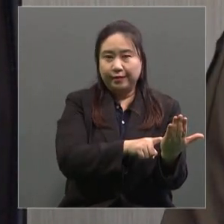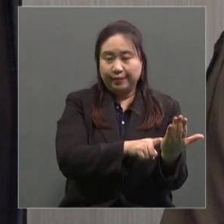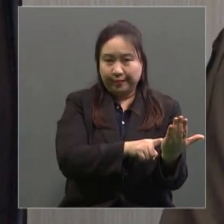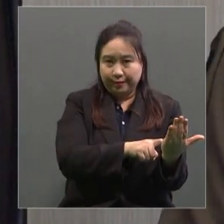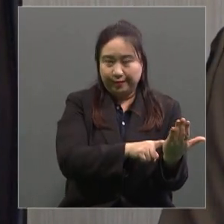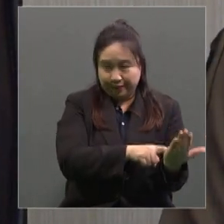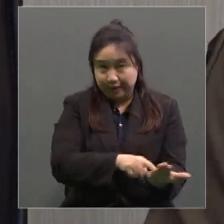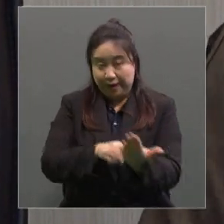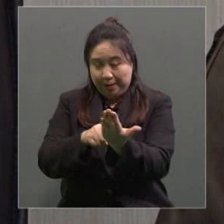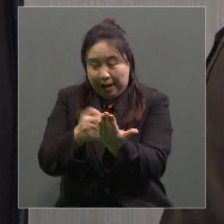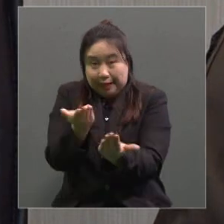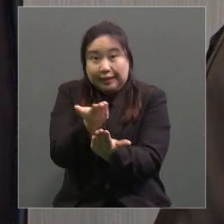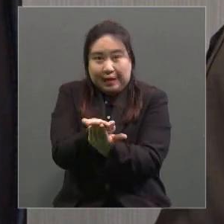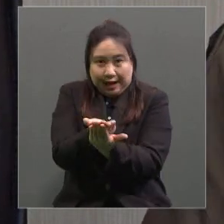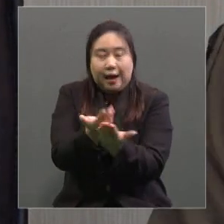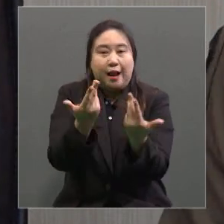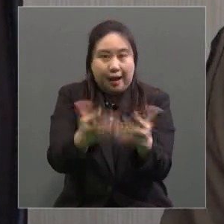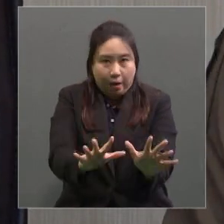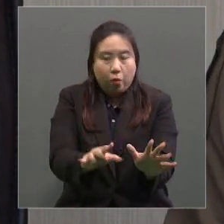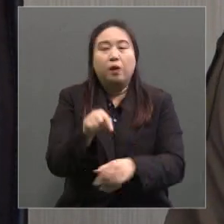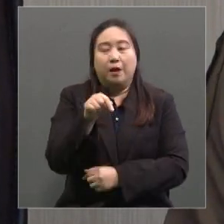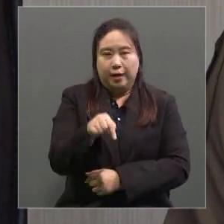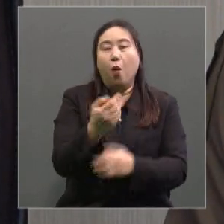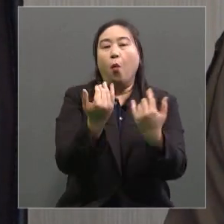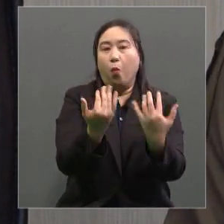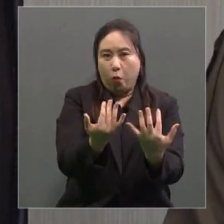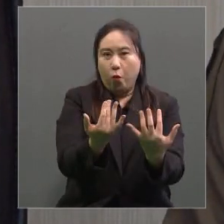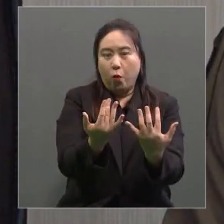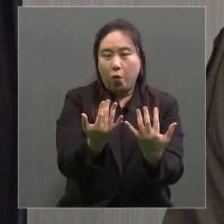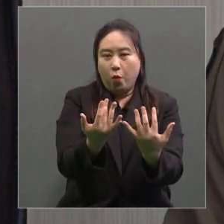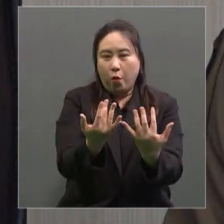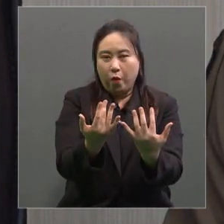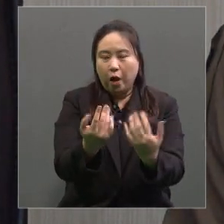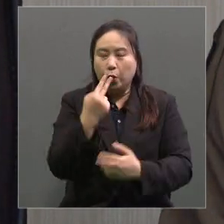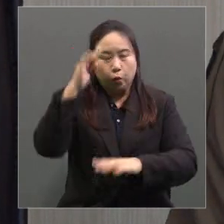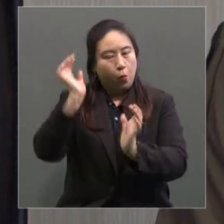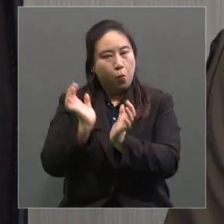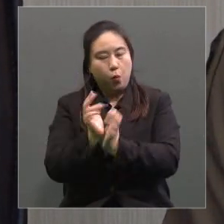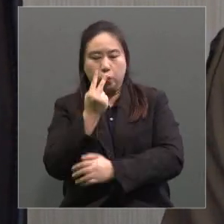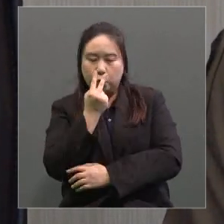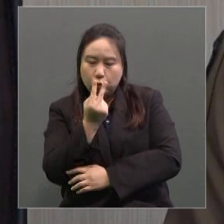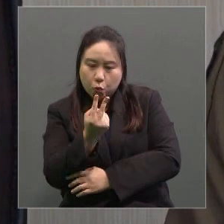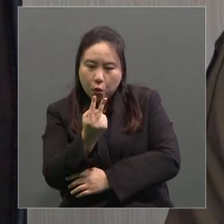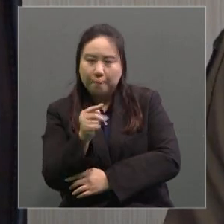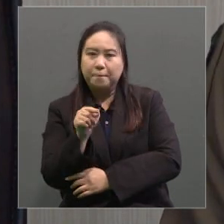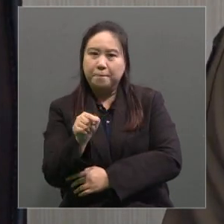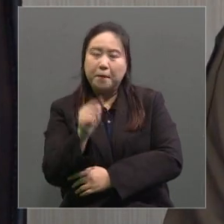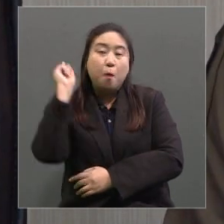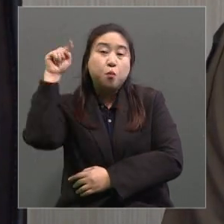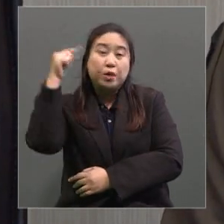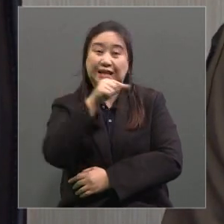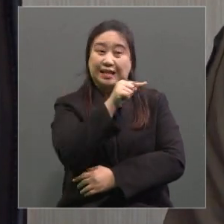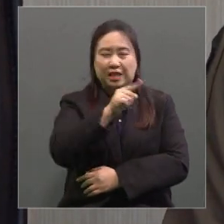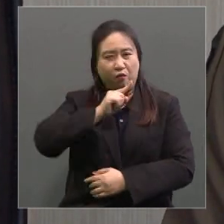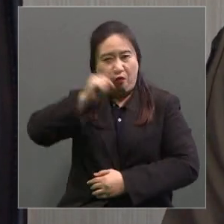าในตัวของสำนวนแล้วนะครับเราก็ถึงจะพิจารณาตามดุลพินิจของพนักงานสอบสวนว่าการกระทำที่น้องเขามาแจ้ง